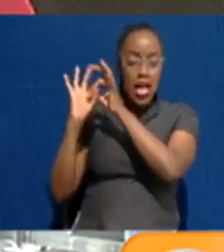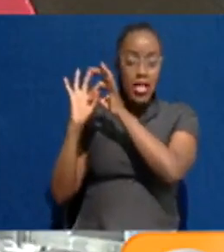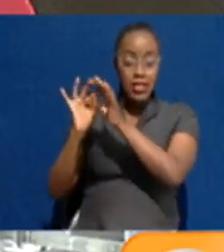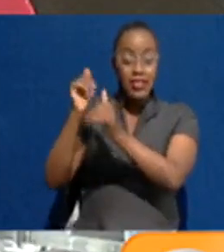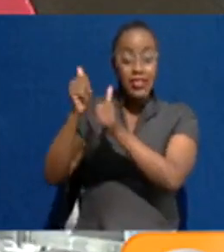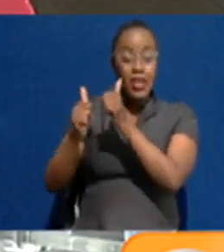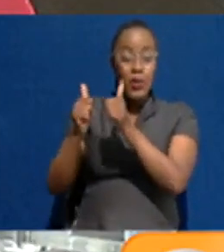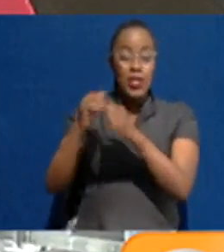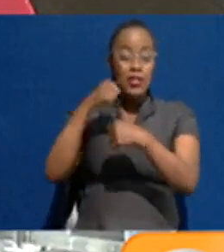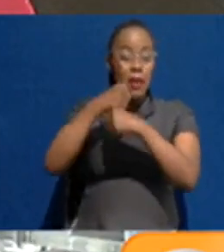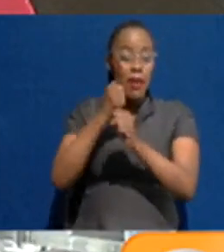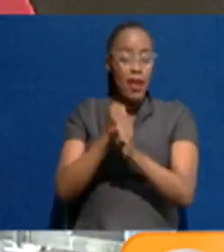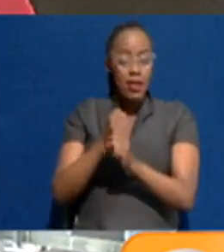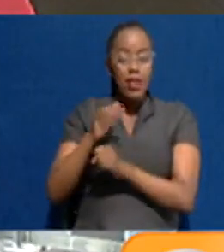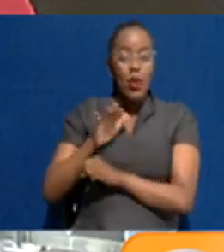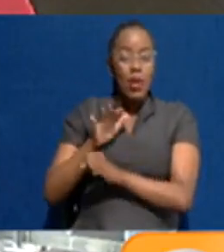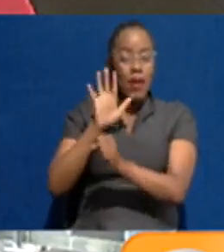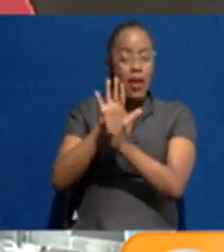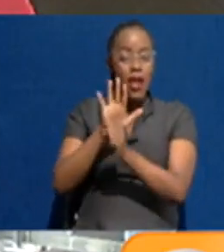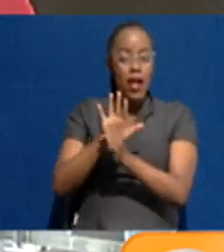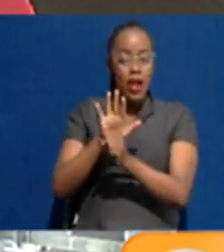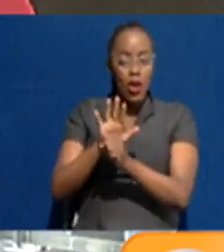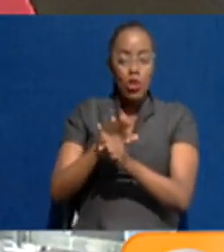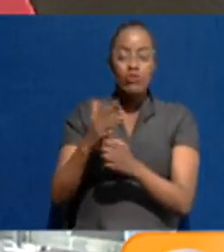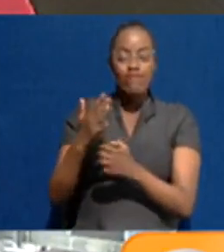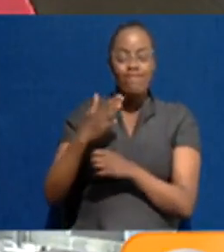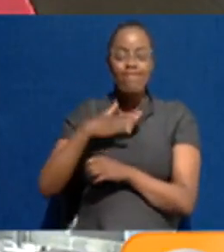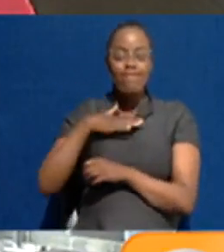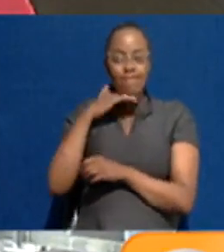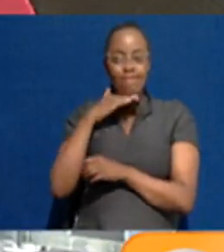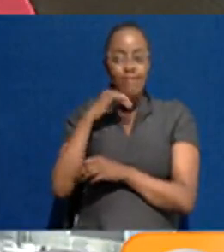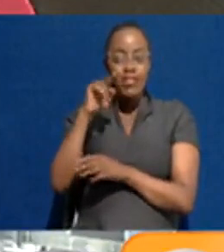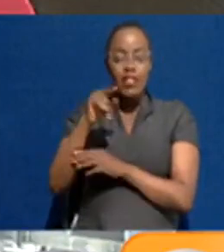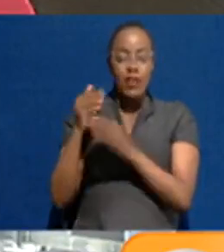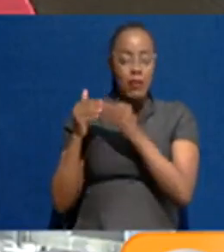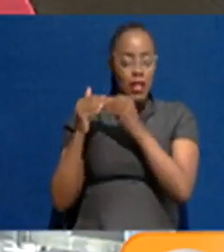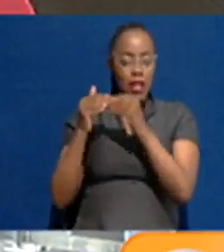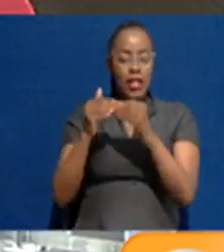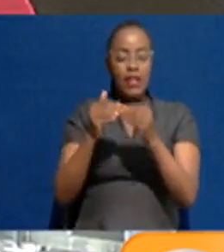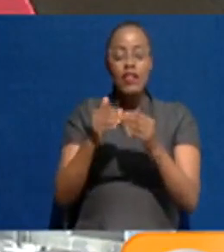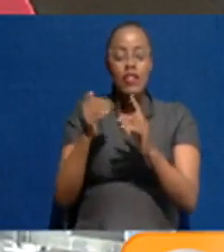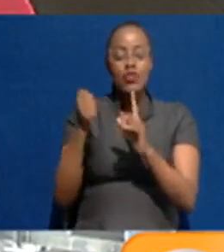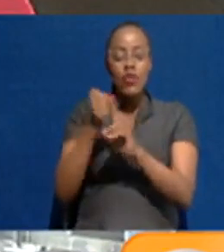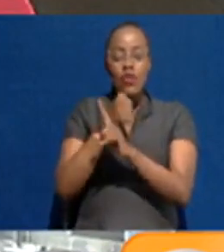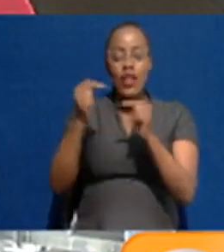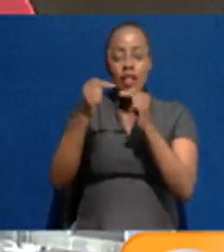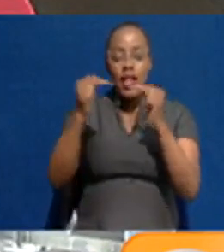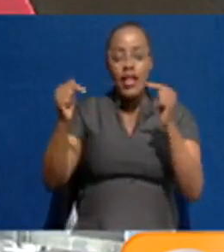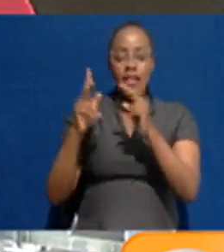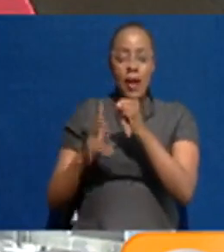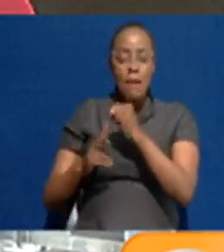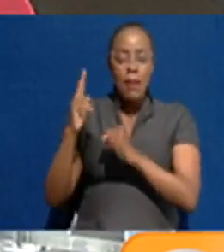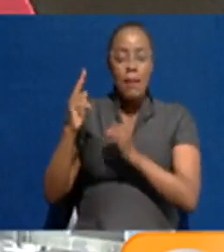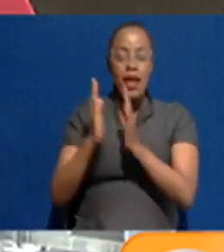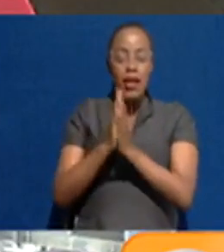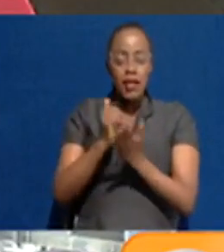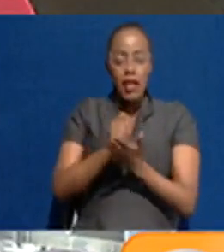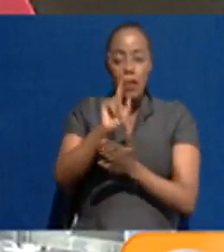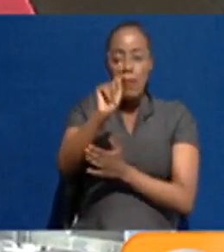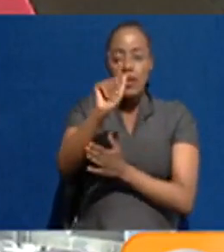ambayo inasababisha wanawake wengi kupoteza maisha. Amekuwa mstari wa mbele katika kupambana na ukeketaji na kuisaidia Tana